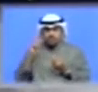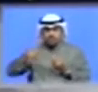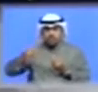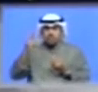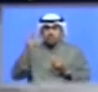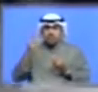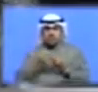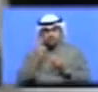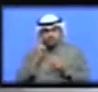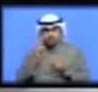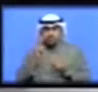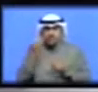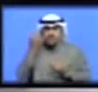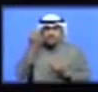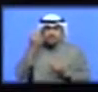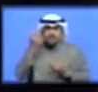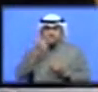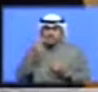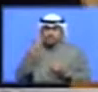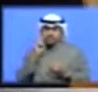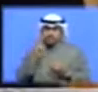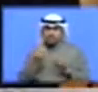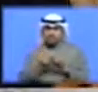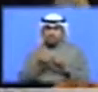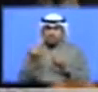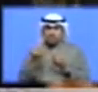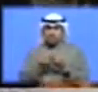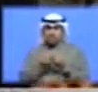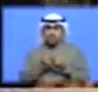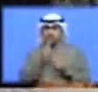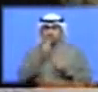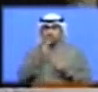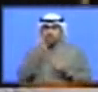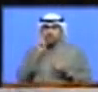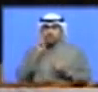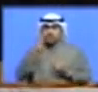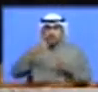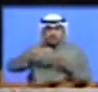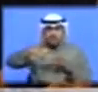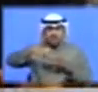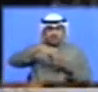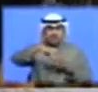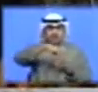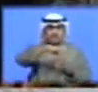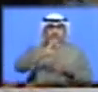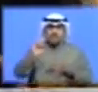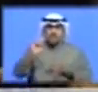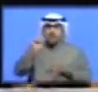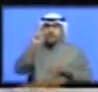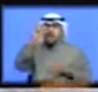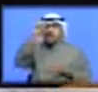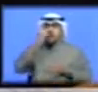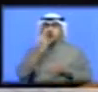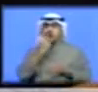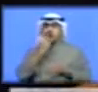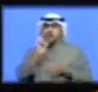على بعض الأفكار التي قدمت لها. يذكر أن الوزيرة اطلعت خلال الجولة على جهود أقسام جمعية الهلال الأحمر الكويتي